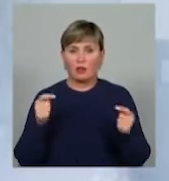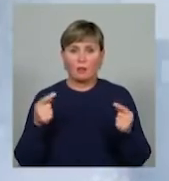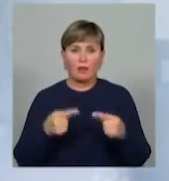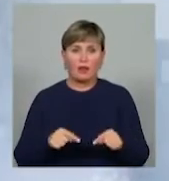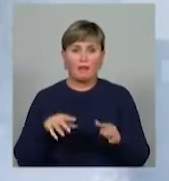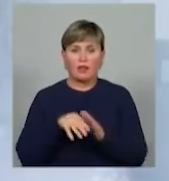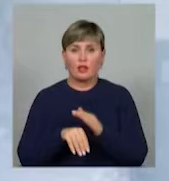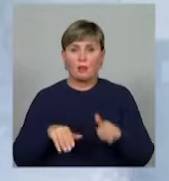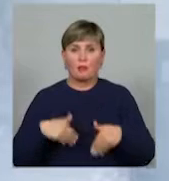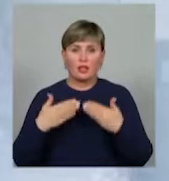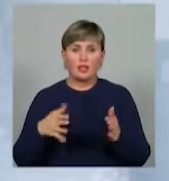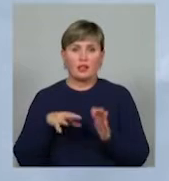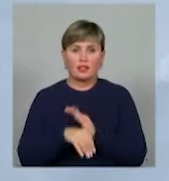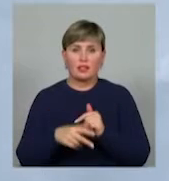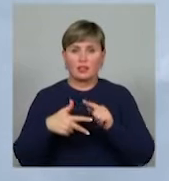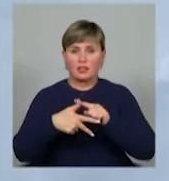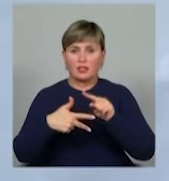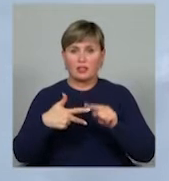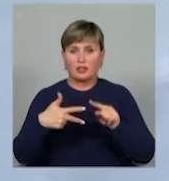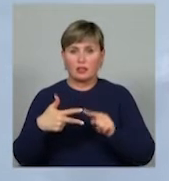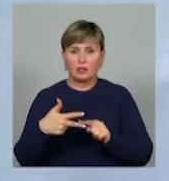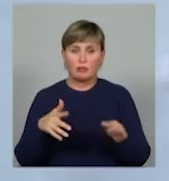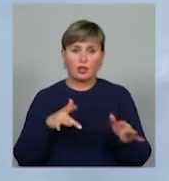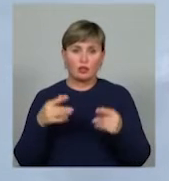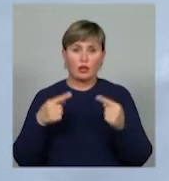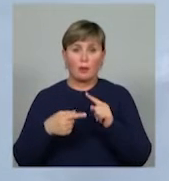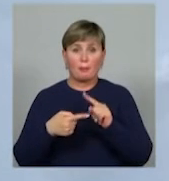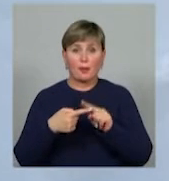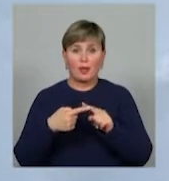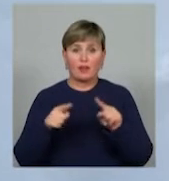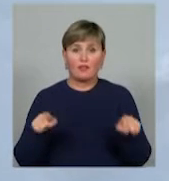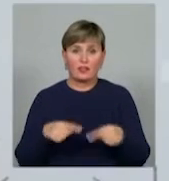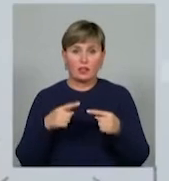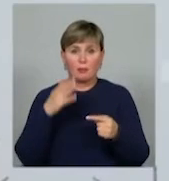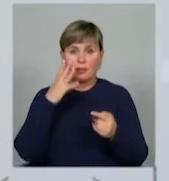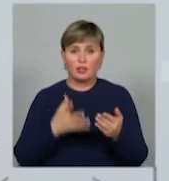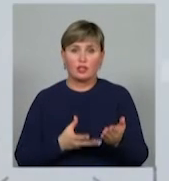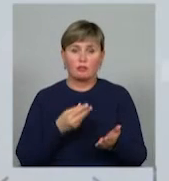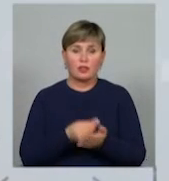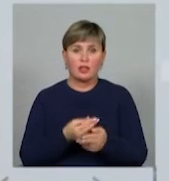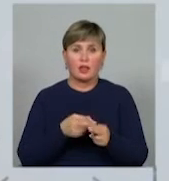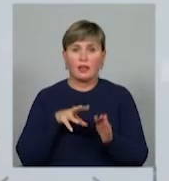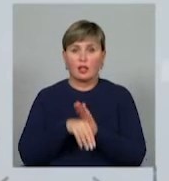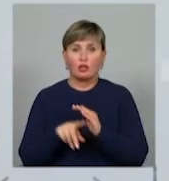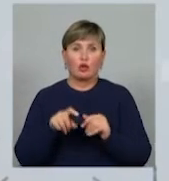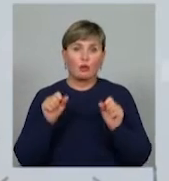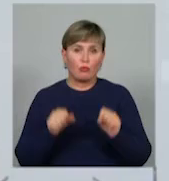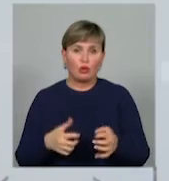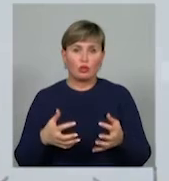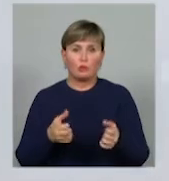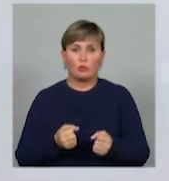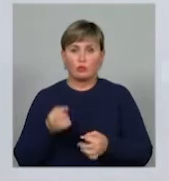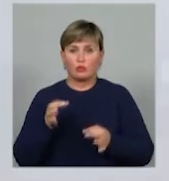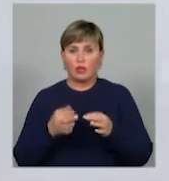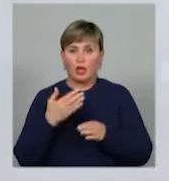ведомстве предлагают ввести три вида процедуры банкротства первое восстановление платежеспособности это значит что можно получить в суде